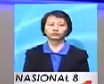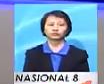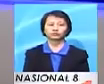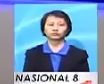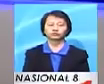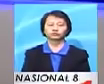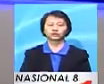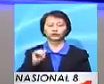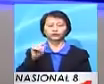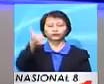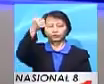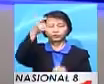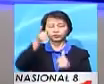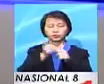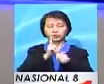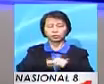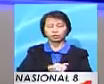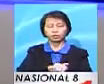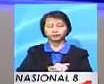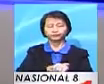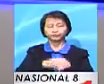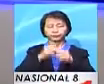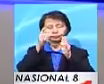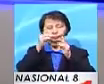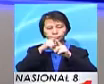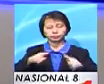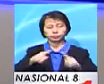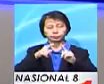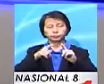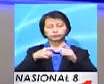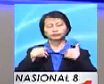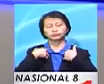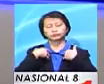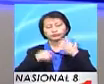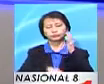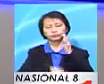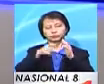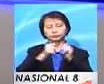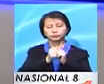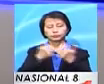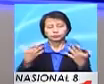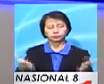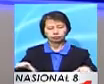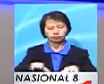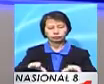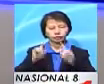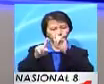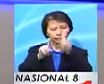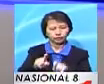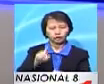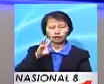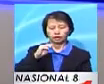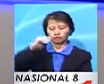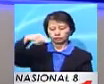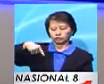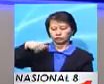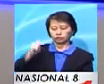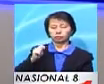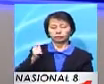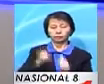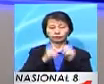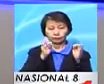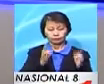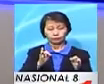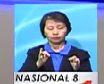Baik, buat julung kalinya, Dewan Rakyat hari ini melaksanakan sesi waktu pertanyaan Menteri MQT seperti yang digariskan dalam fasa pertama